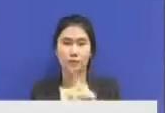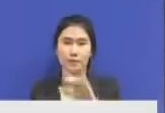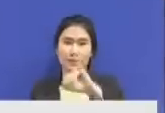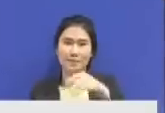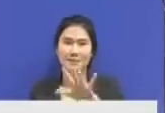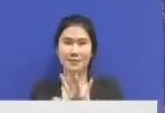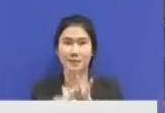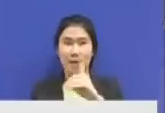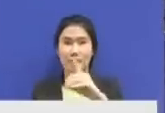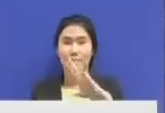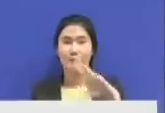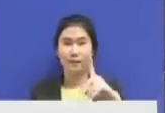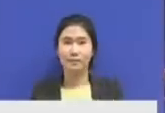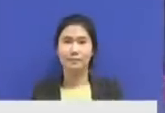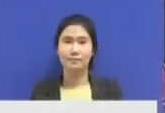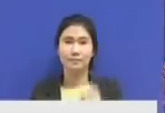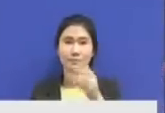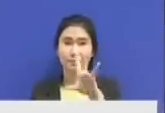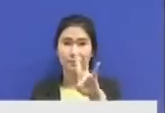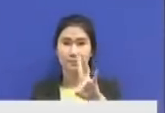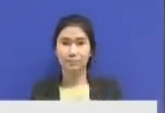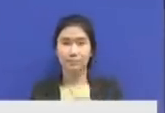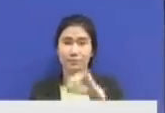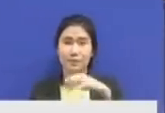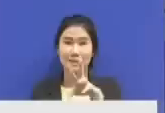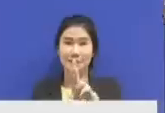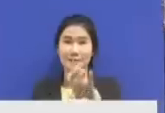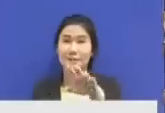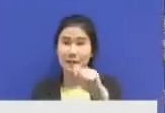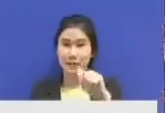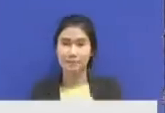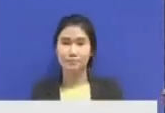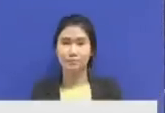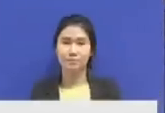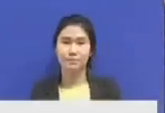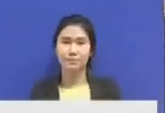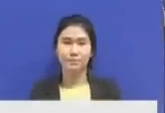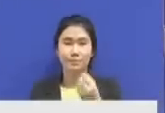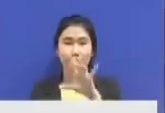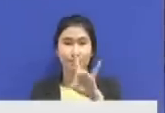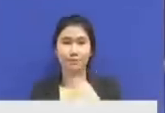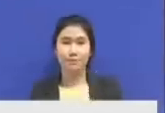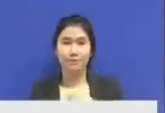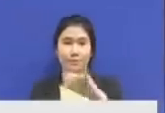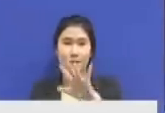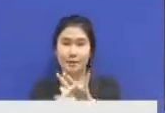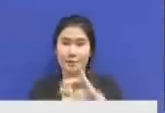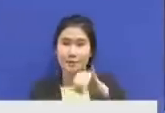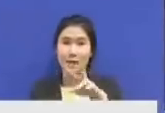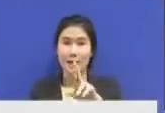อินสว่าง 17นายจรินทร์จักกะพาก18พลโทจะลือศักดิ์